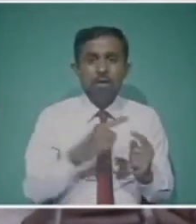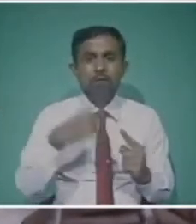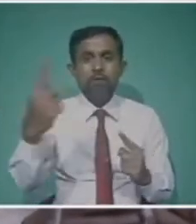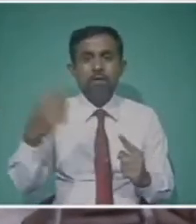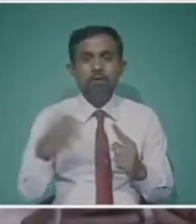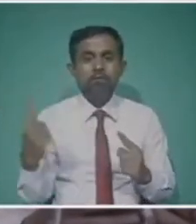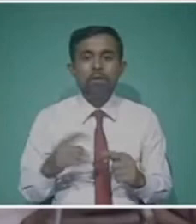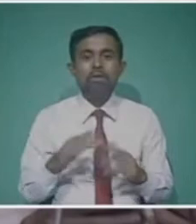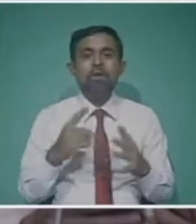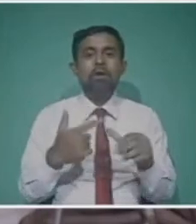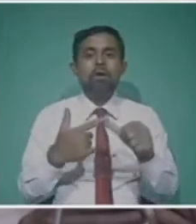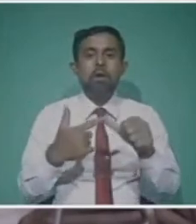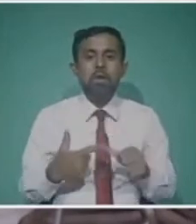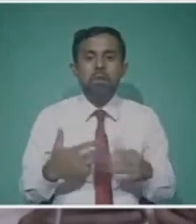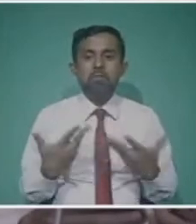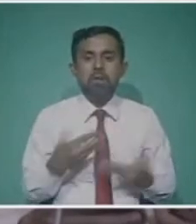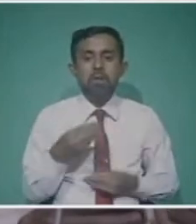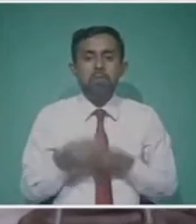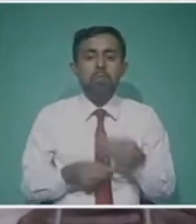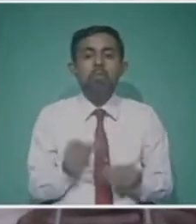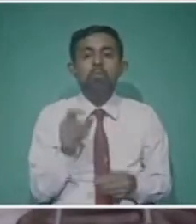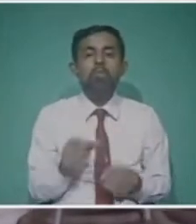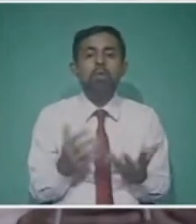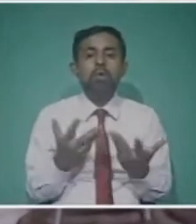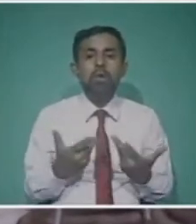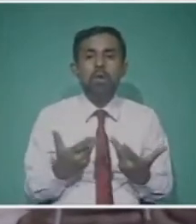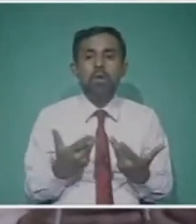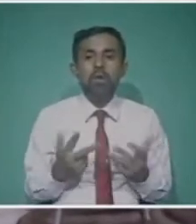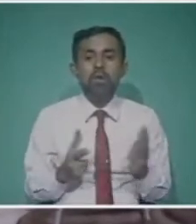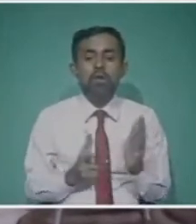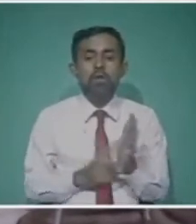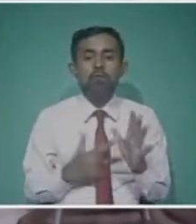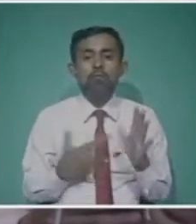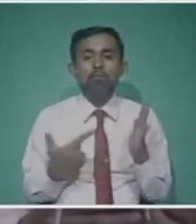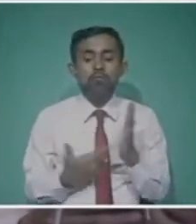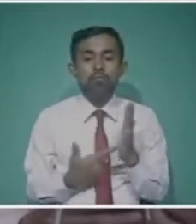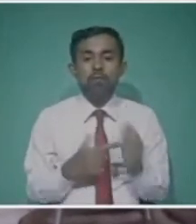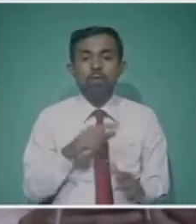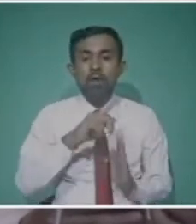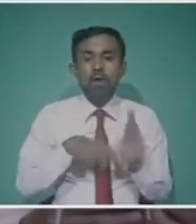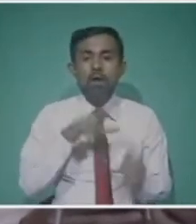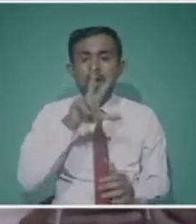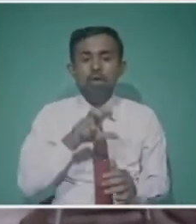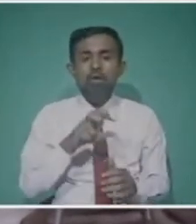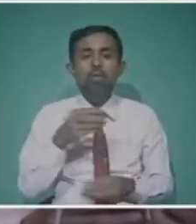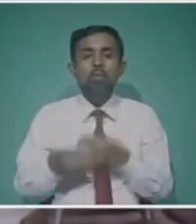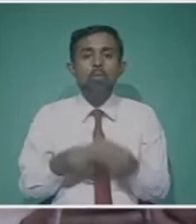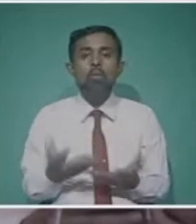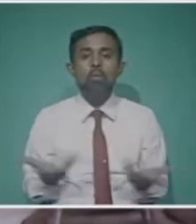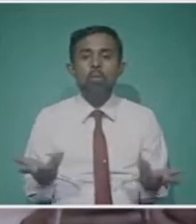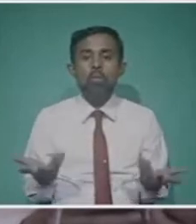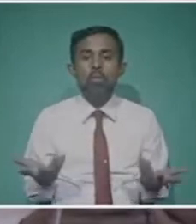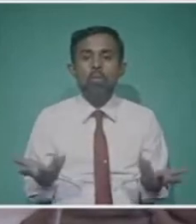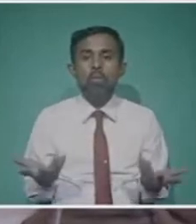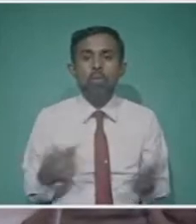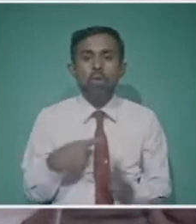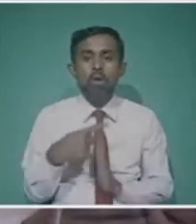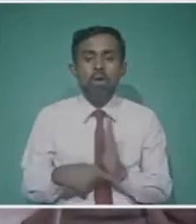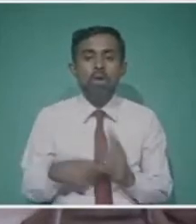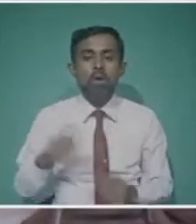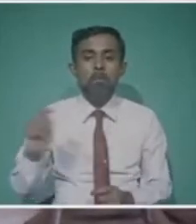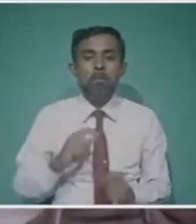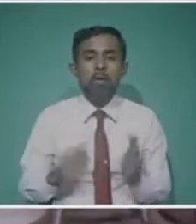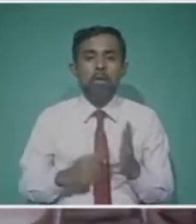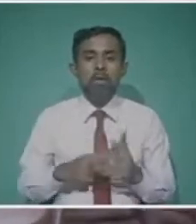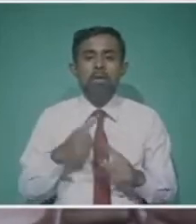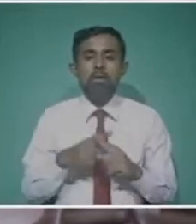හැබැයි ප්‍රතිඵල නැහැ. කොච්චර ව්‍යවසායකයෝ බිහි වෙලාද? වැට් ෆයිල් තියෙන රටේ 8000යි. කෝ ව්‍යවසායකයෝ? රටේ තියෙන ආදායම් බදු